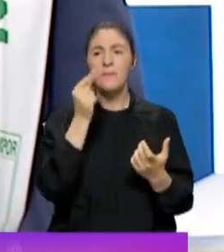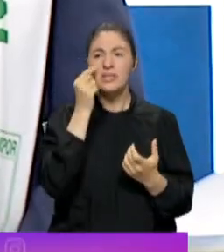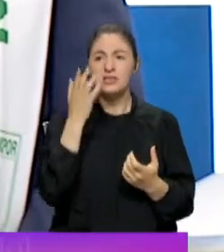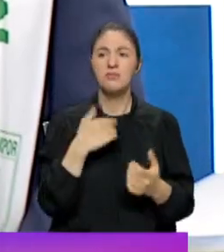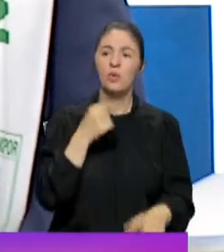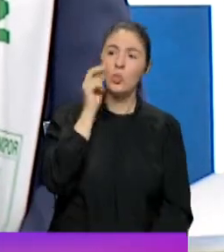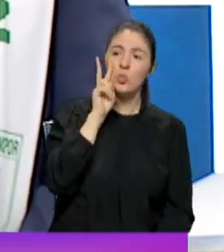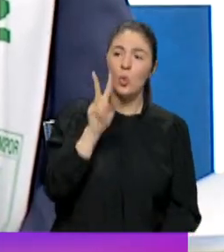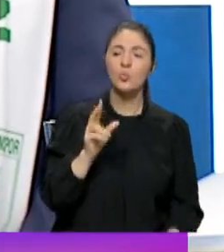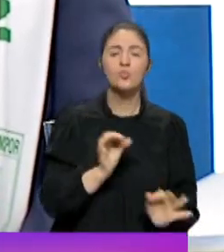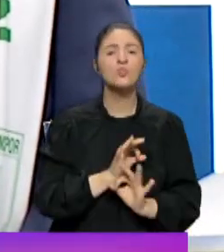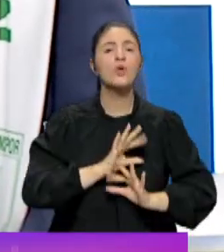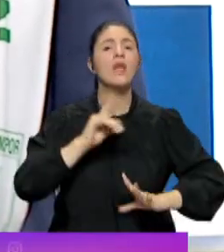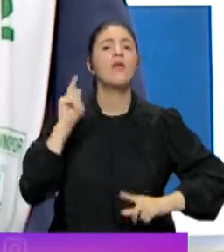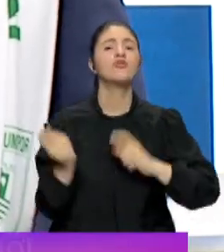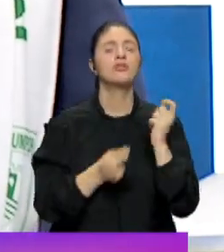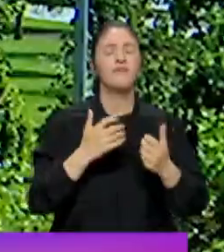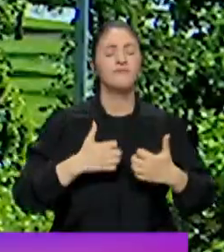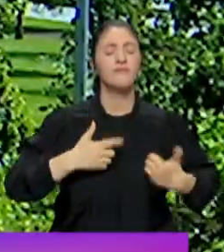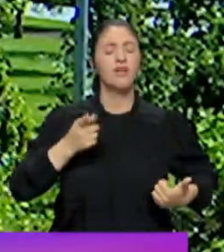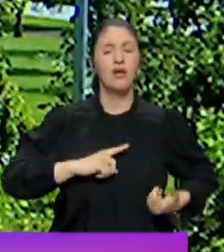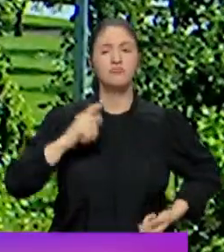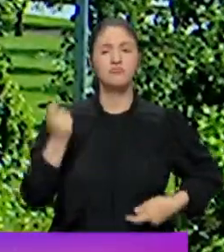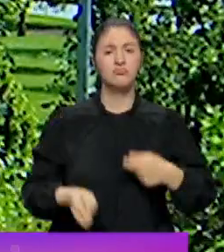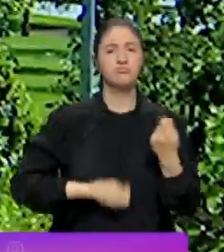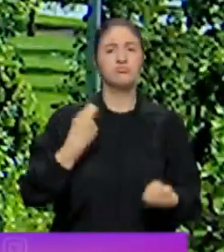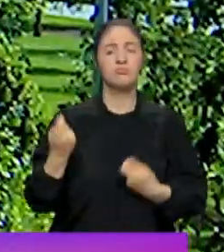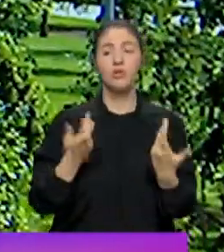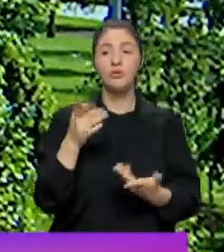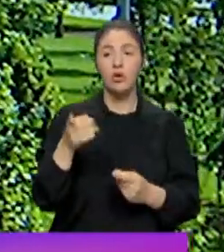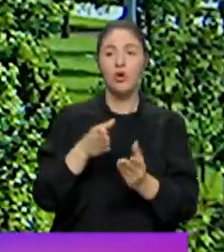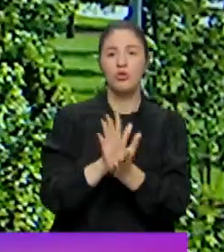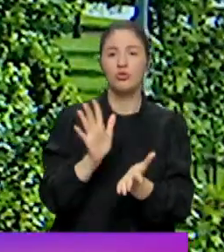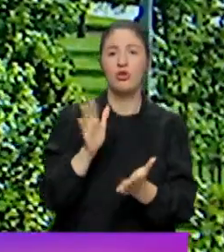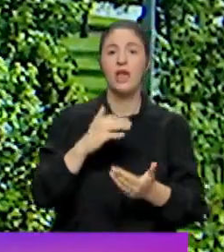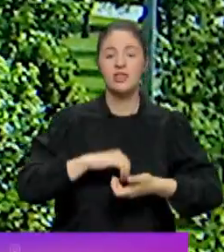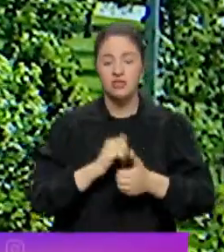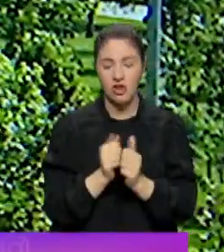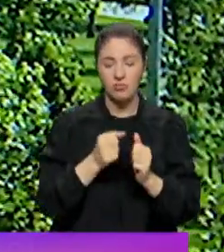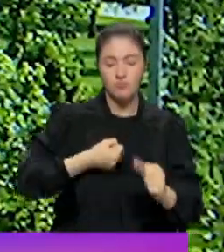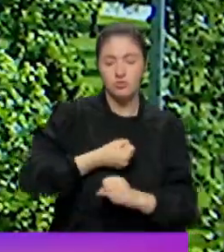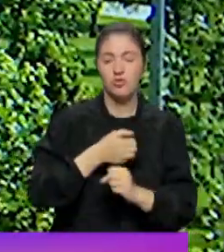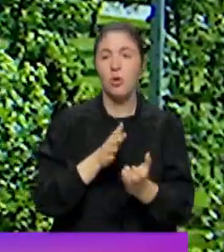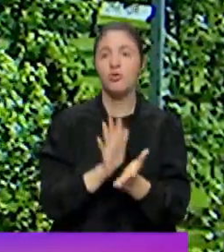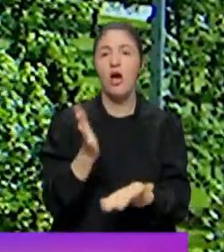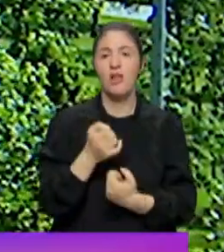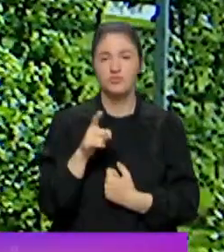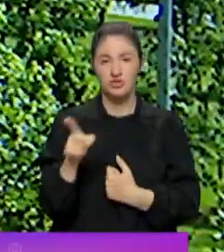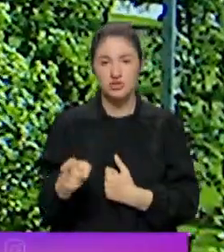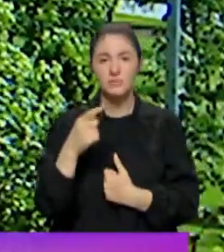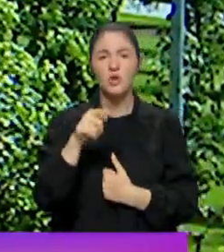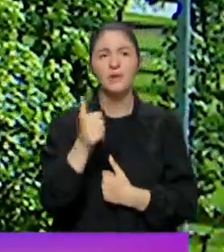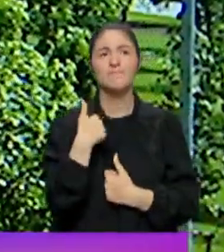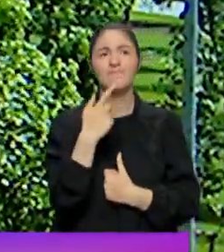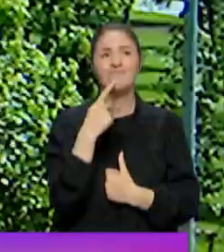da şahit oldum. Olağanüstü çalışmıştı fedakarca. Ve dolayısıyla o da ödüle dayanışma ve mücadele ödüllerine layık görmüştü. O